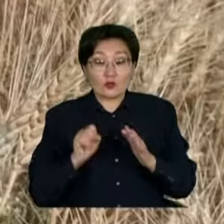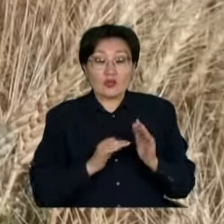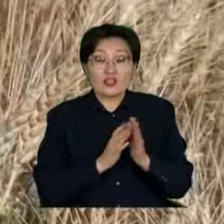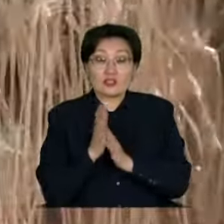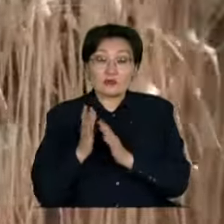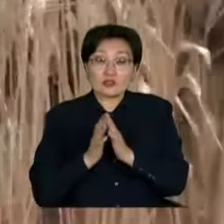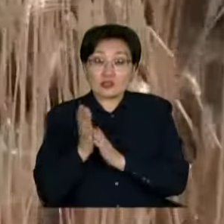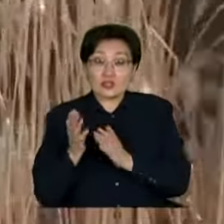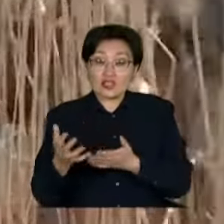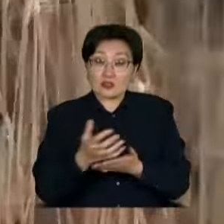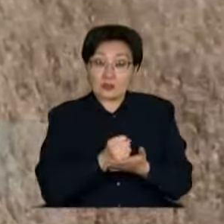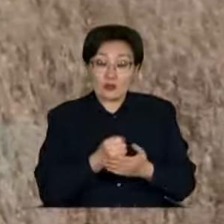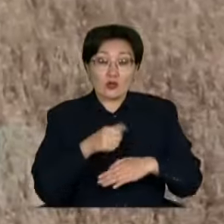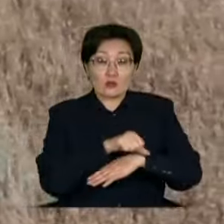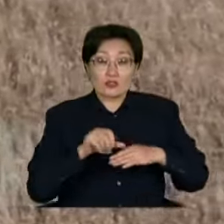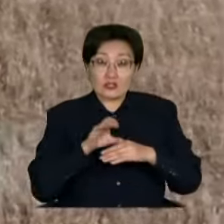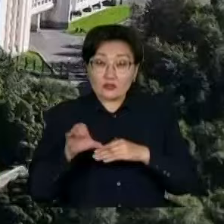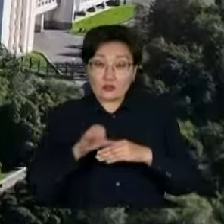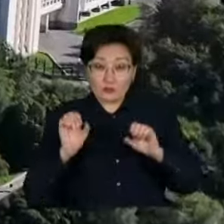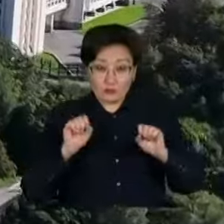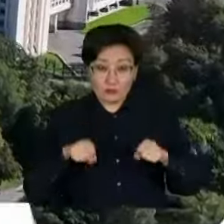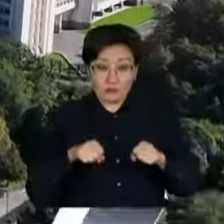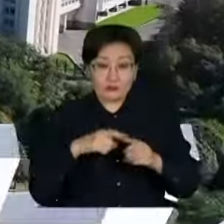елдің экспорттық әлеуетіне қалай әсер етеді?